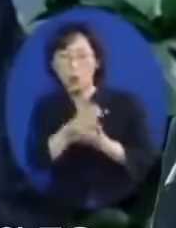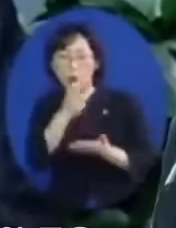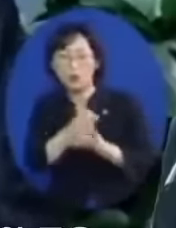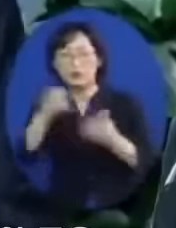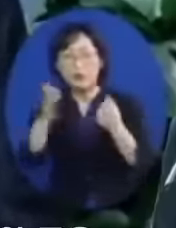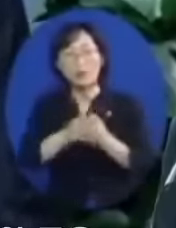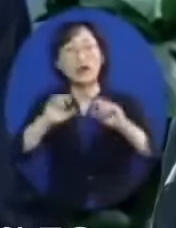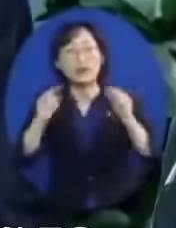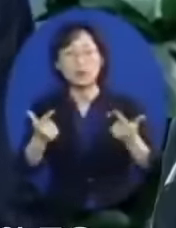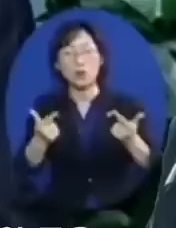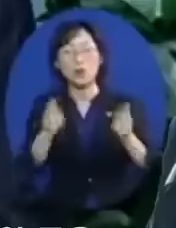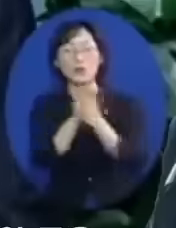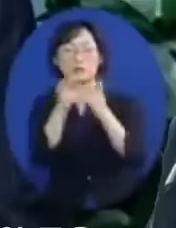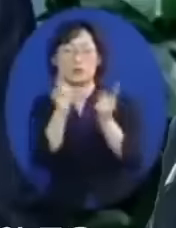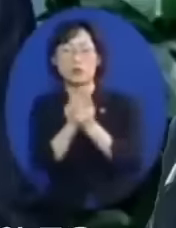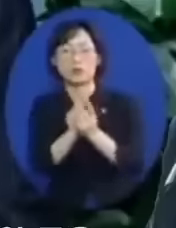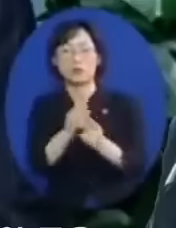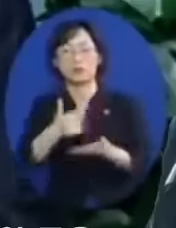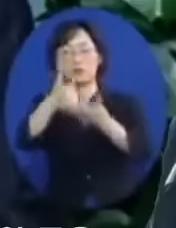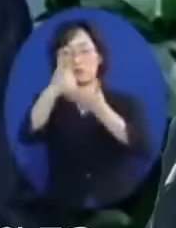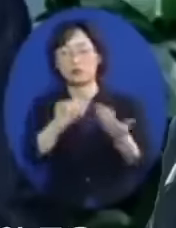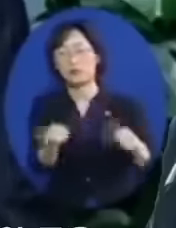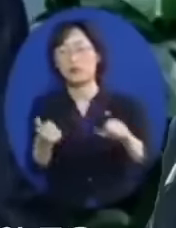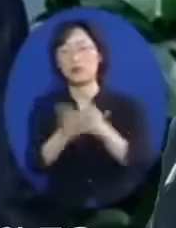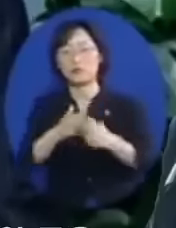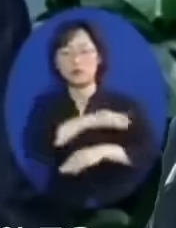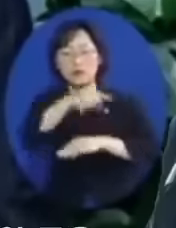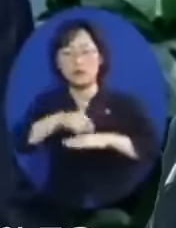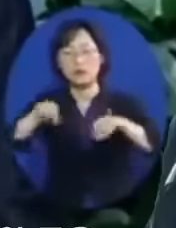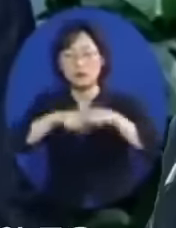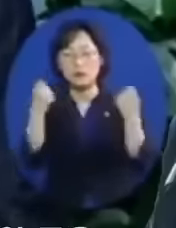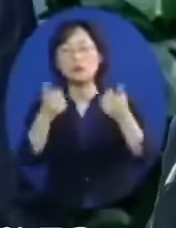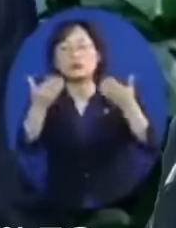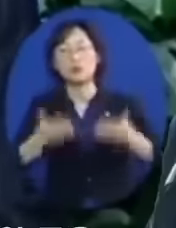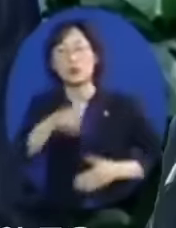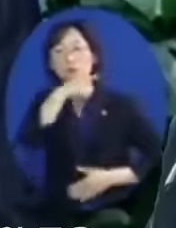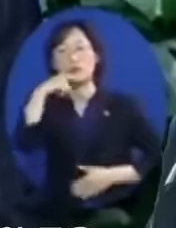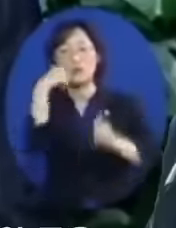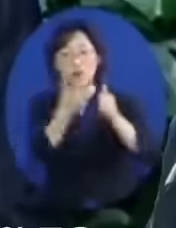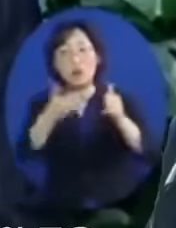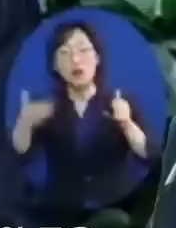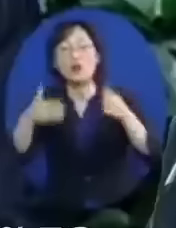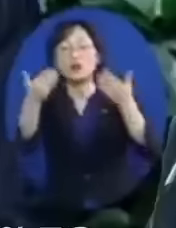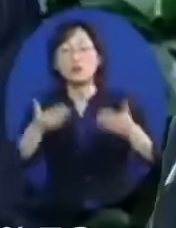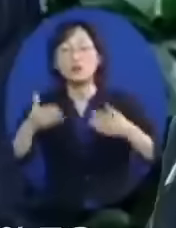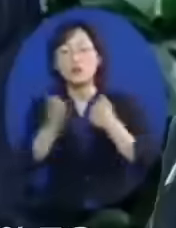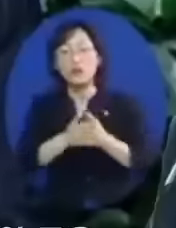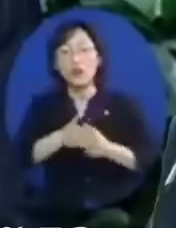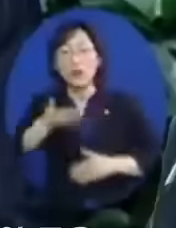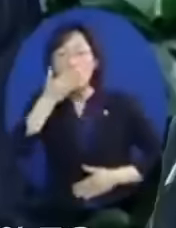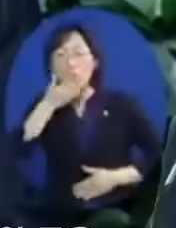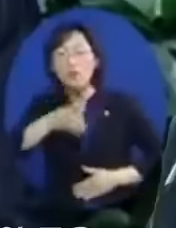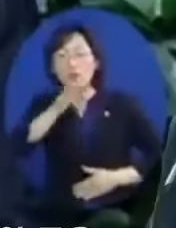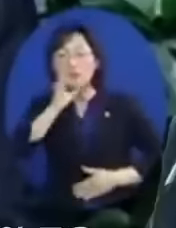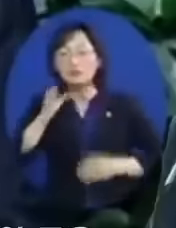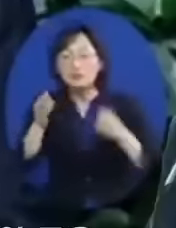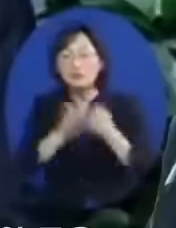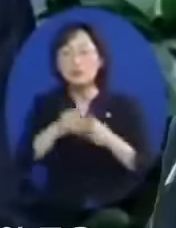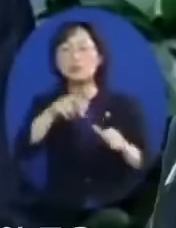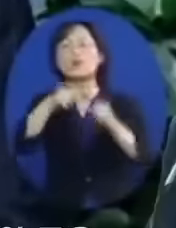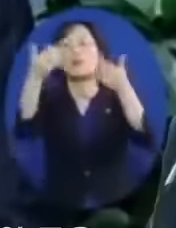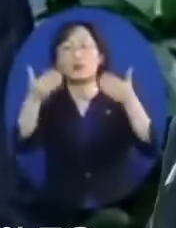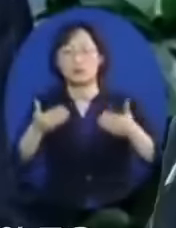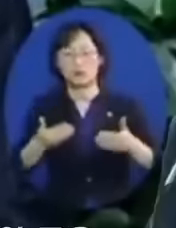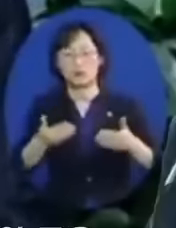것이 아닙니다. 직접 당신이 죽어서 살을 찢어주시고 피를 흘려주셔서 먹고 마시게 하심으로 구원을 얻게